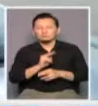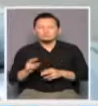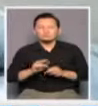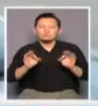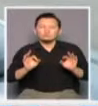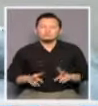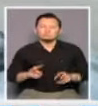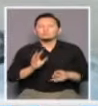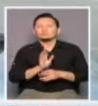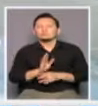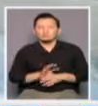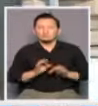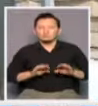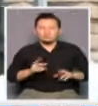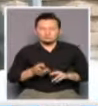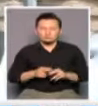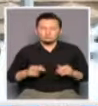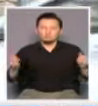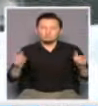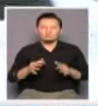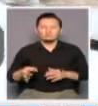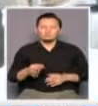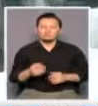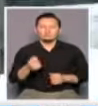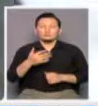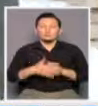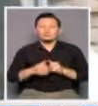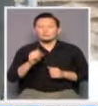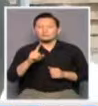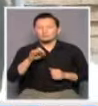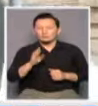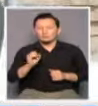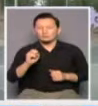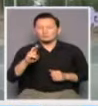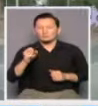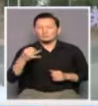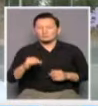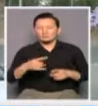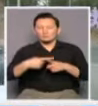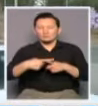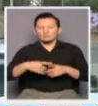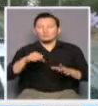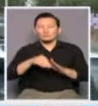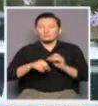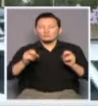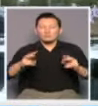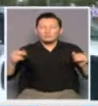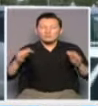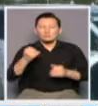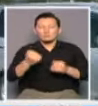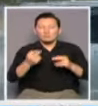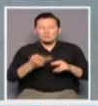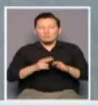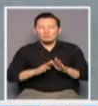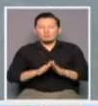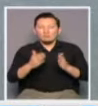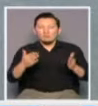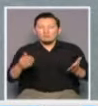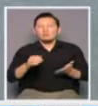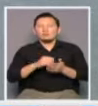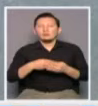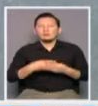парыз санайды. Акцияға қатысушылар облыс орталығындағы Азаттық пен Абай көшелерінің қиылысында жиналып, көлік иелеріне мынадай ақпараттық